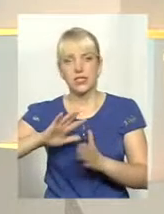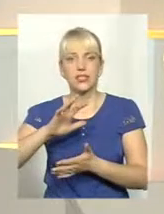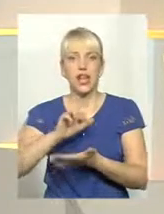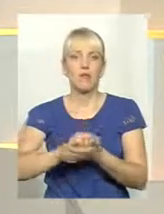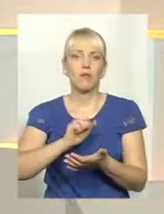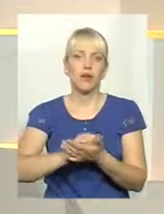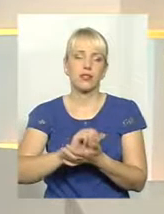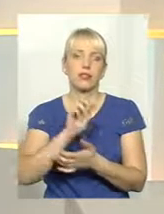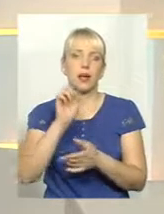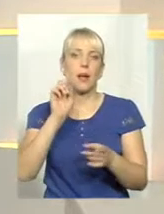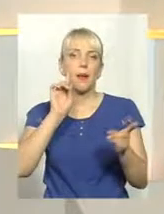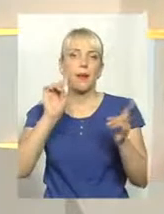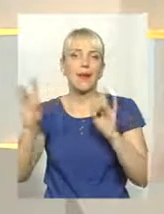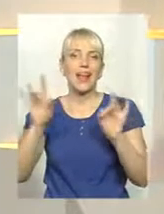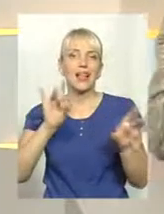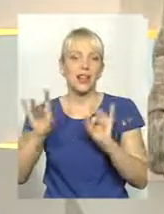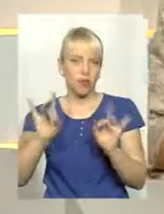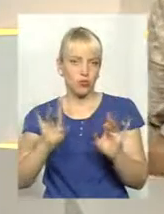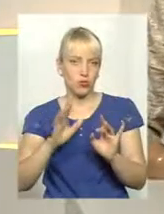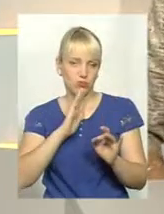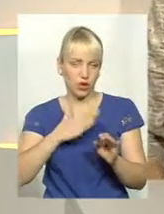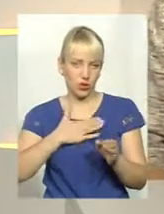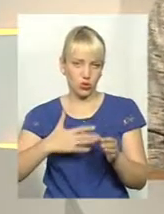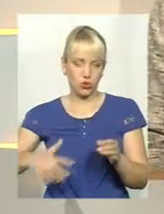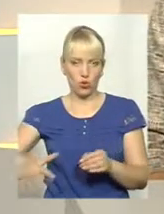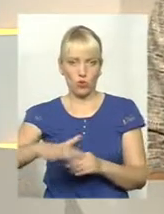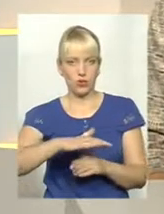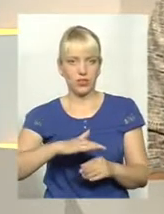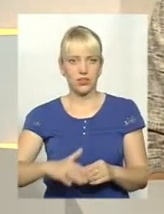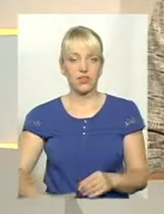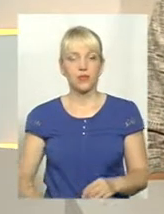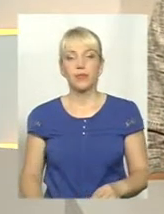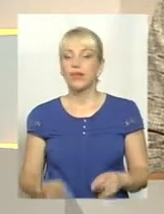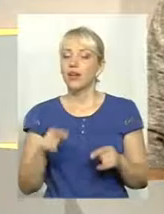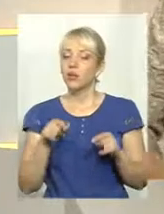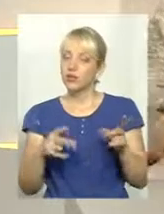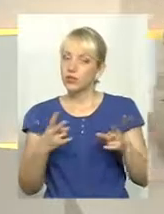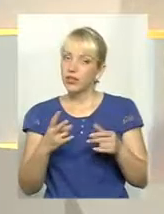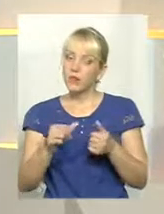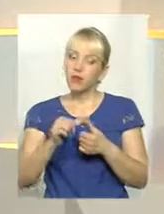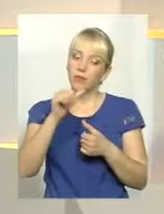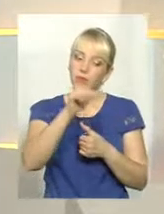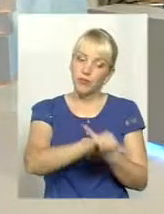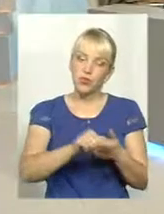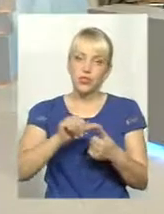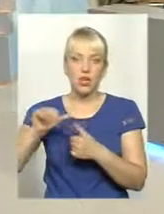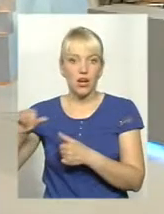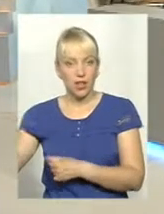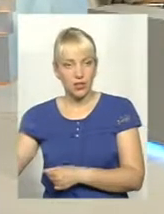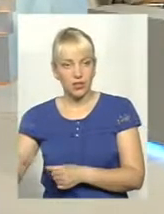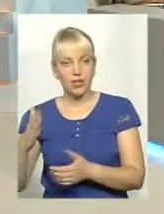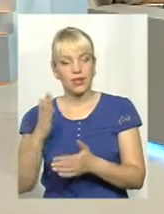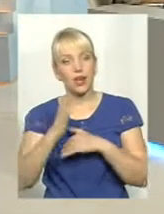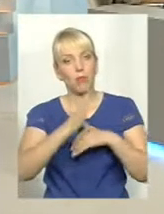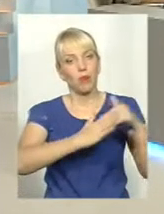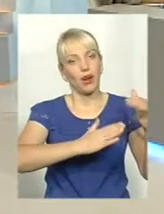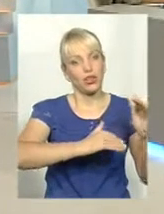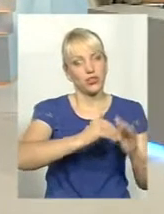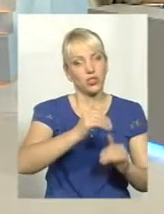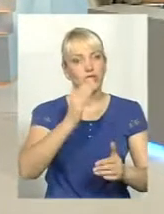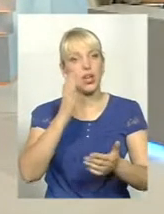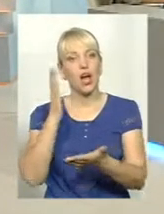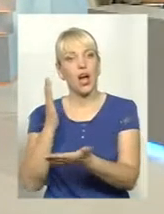учасників АТО, вирішити питання з соціально незахищеними верствами, а далі вже займатися